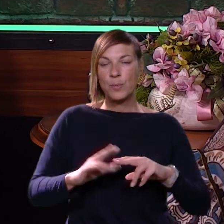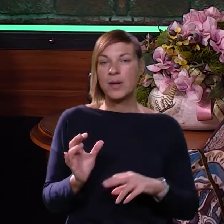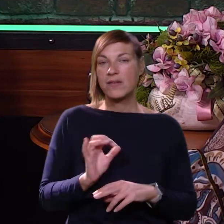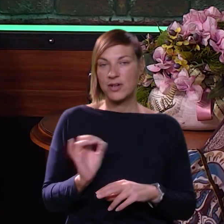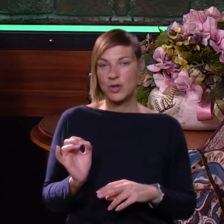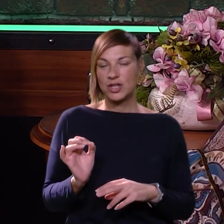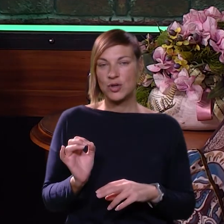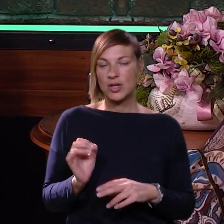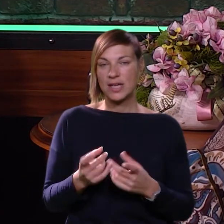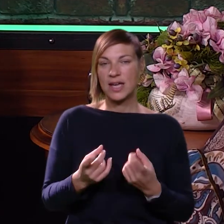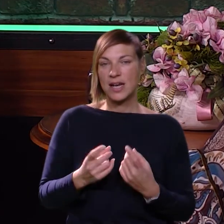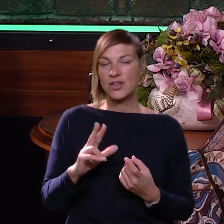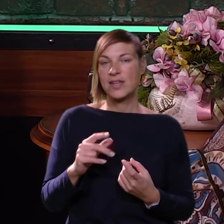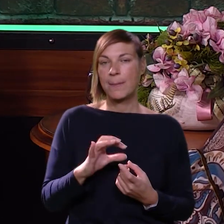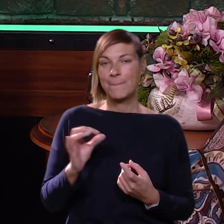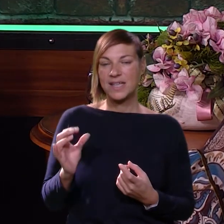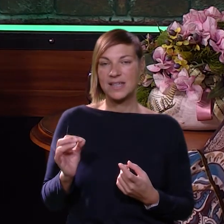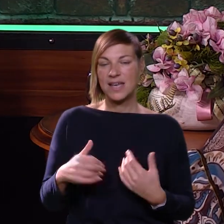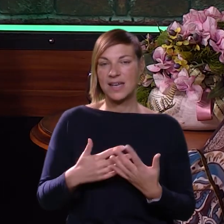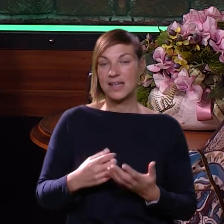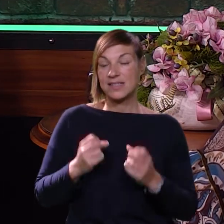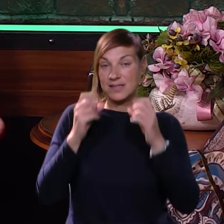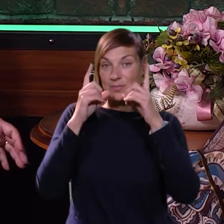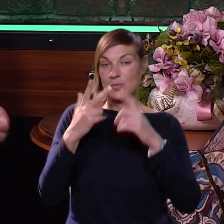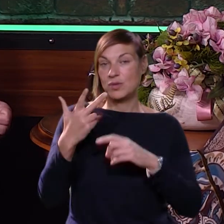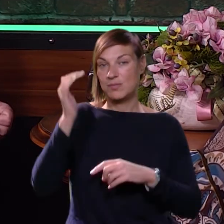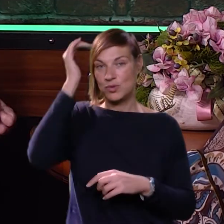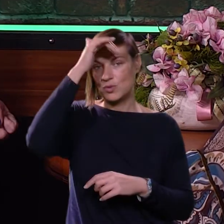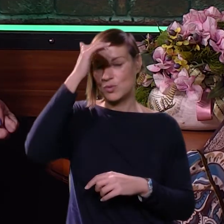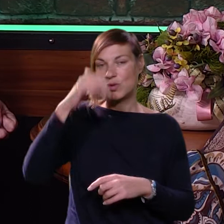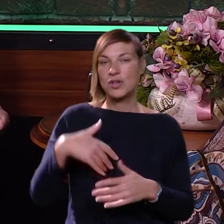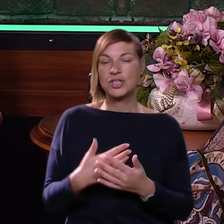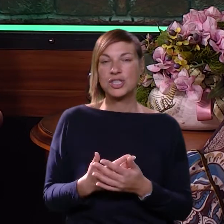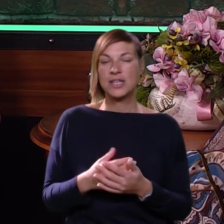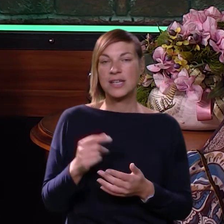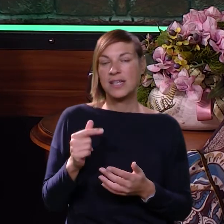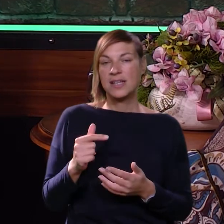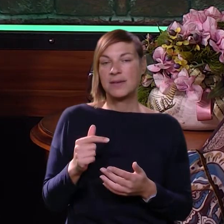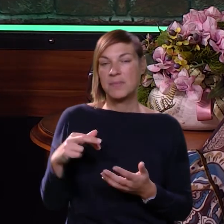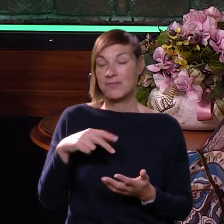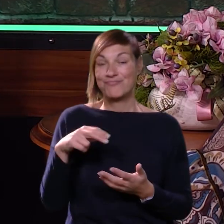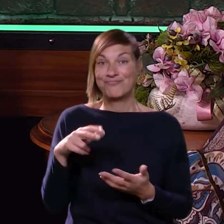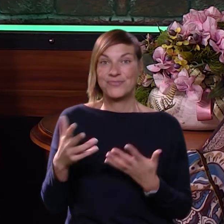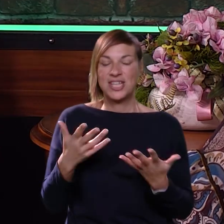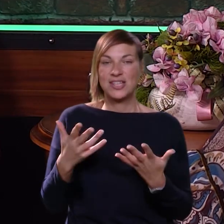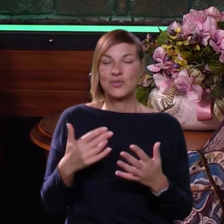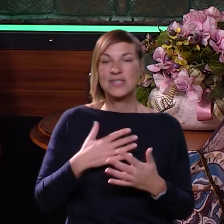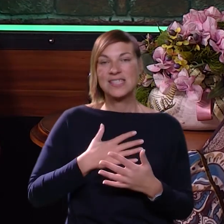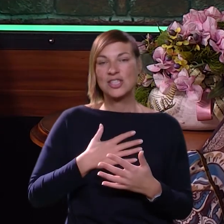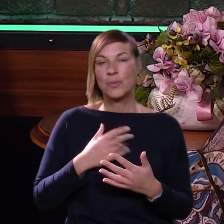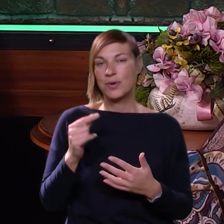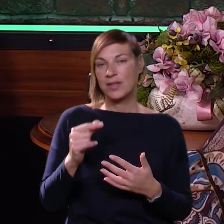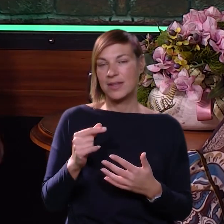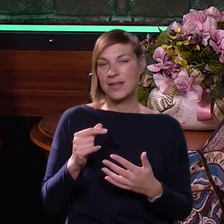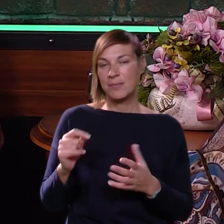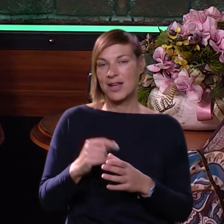to okay, ali onda ima dana kad tako se dignem u 3 sata u noći i malo zujim, jel, ne znam što će sa